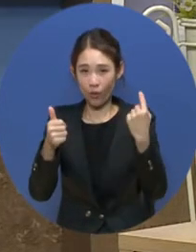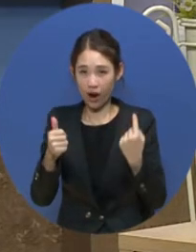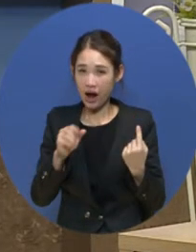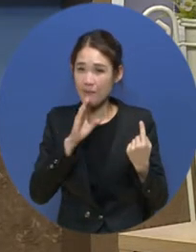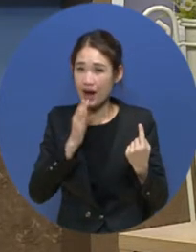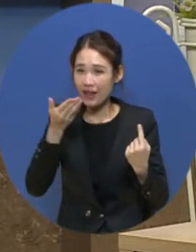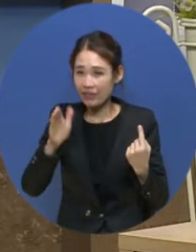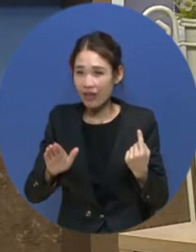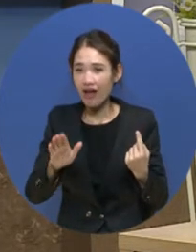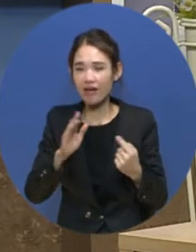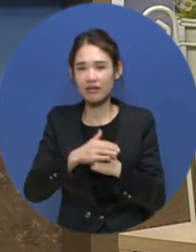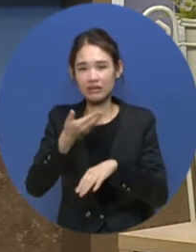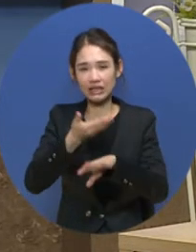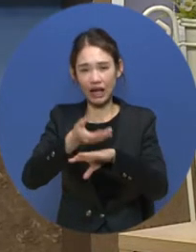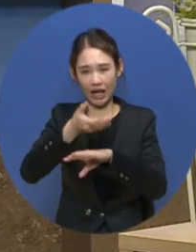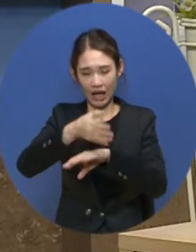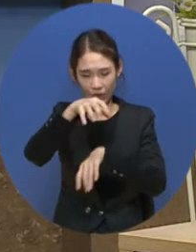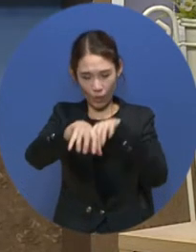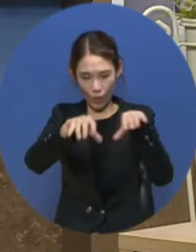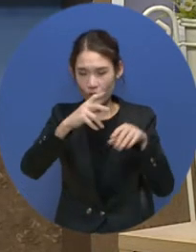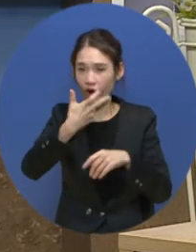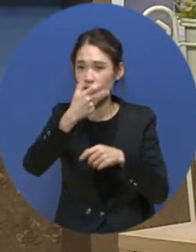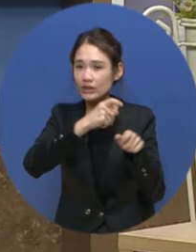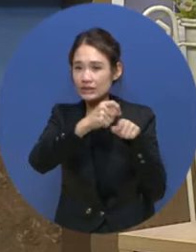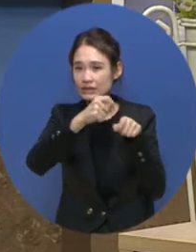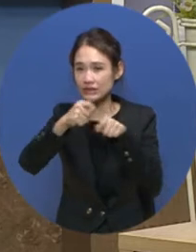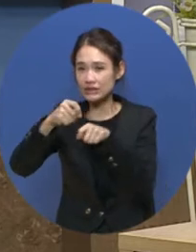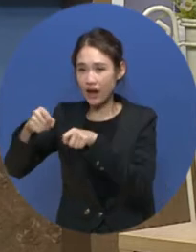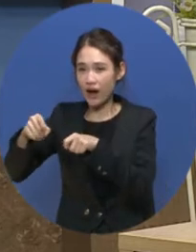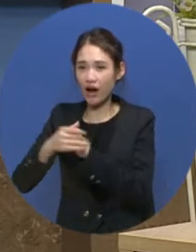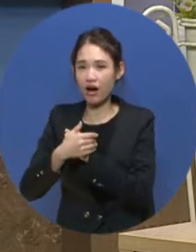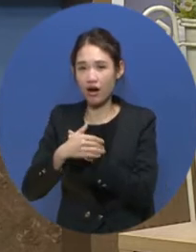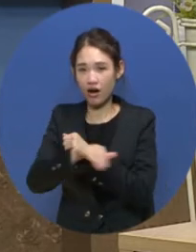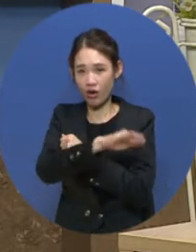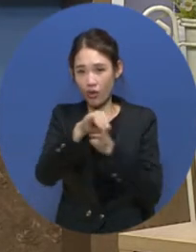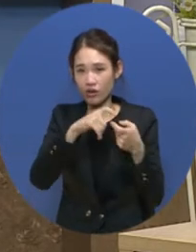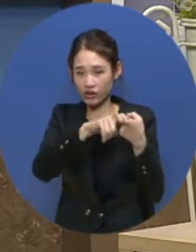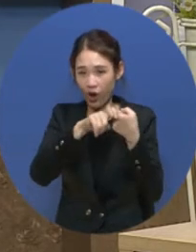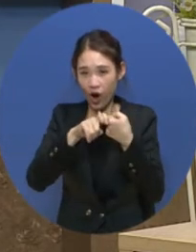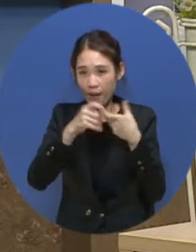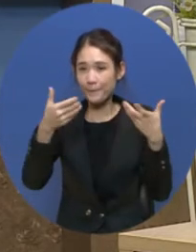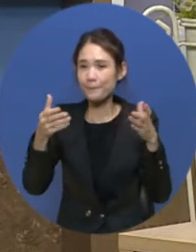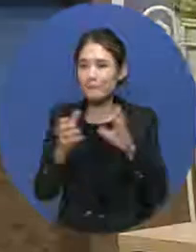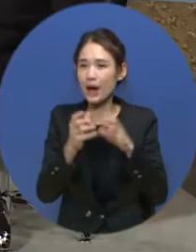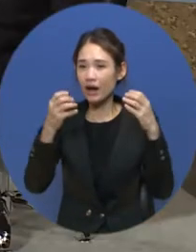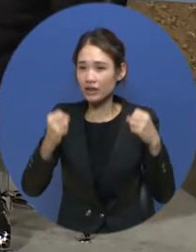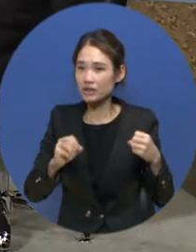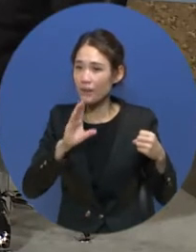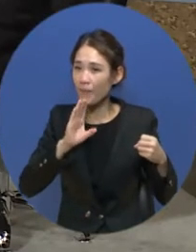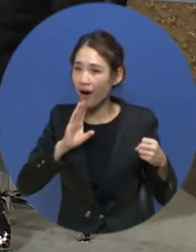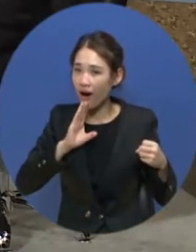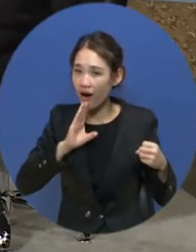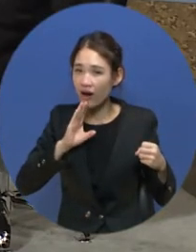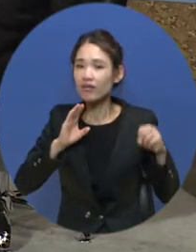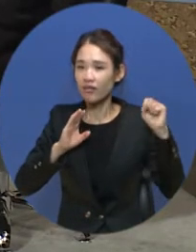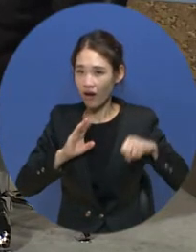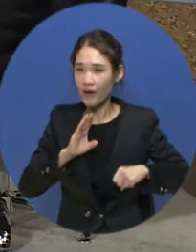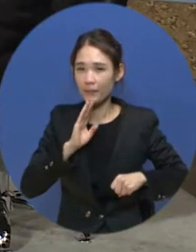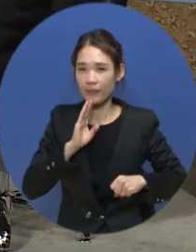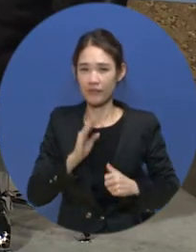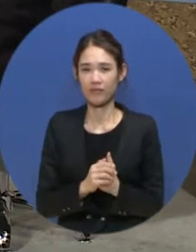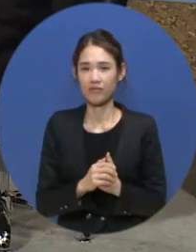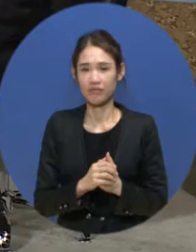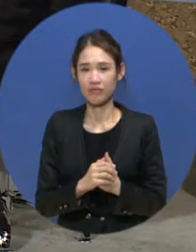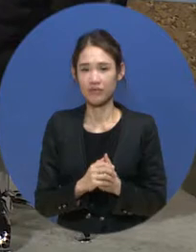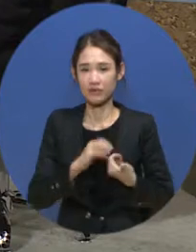그 외에 또 17개 시도별로 연합회가 또 존재를 하는 건가요? 네, 그렇죠. 아, 네.